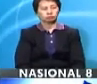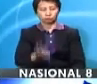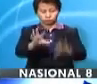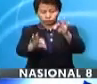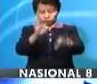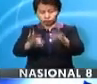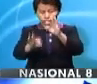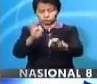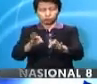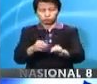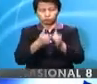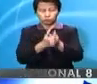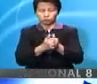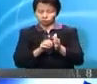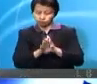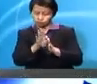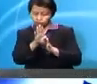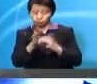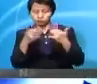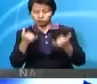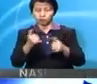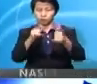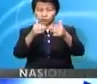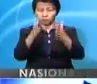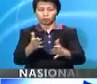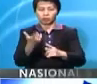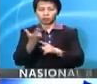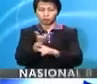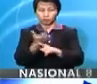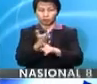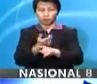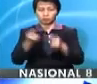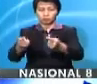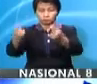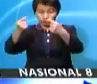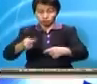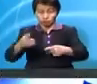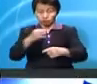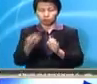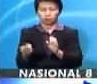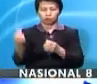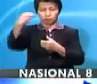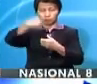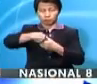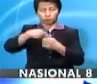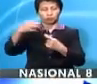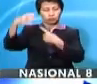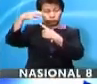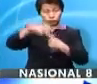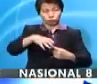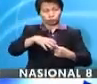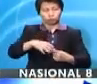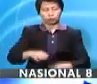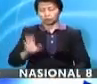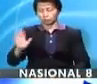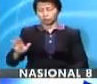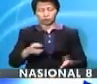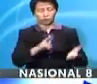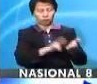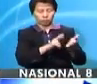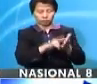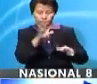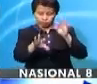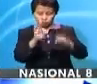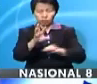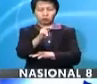Pemilihan juga berdasarkan prestasi semasa atlet latihan yang dihadiri selain penyertaan dalam kejohanan. Beliau merujuk kepada